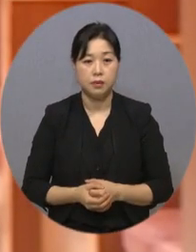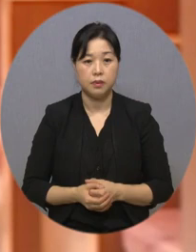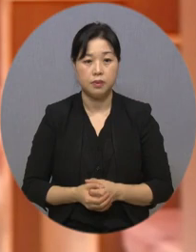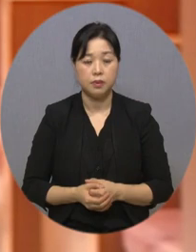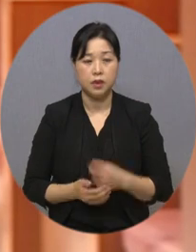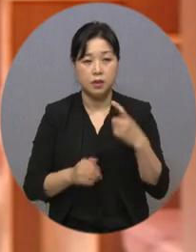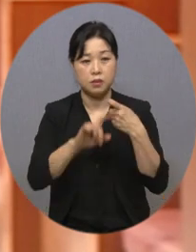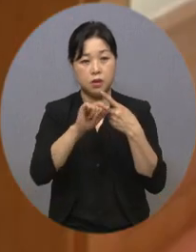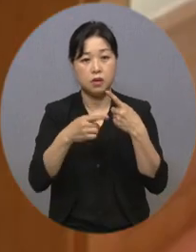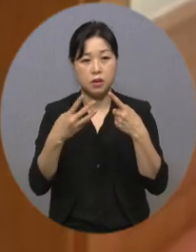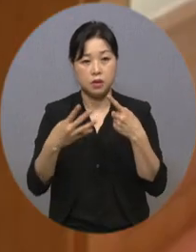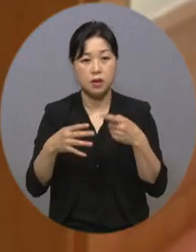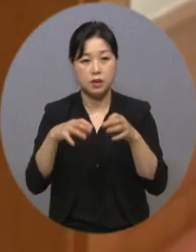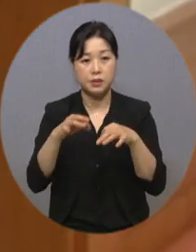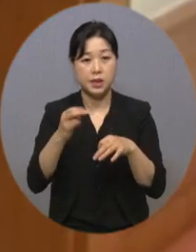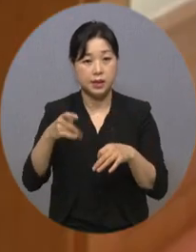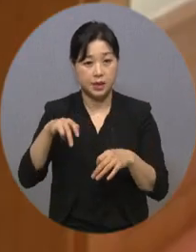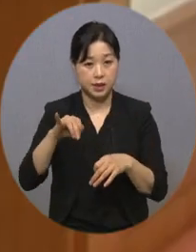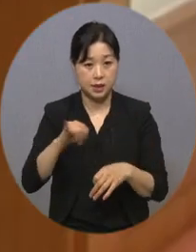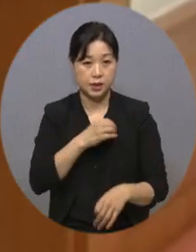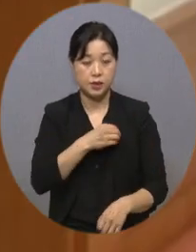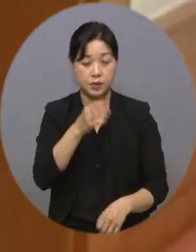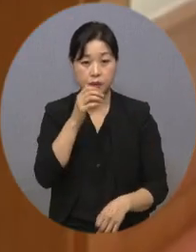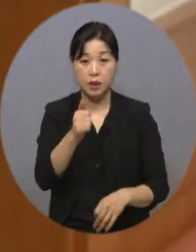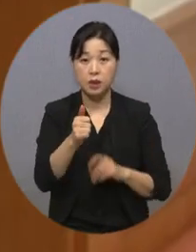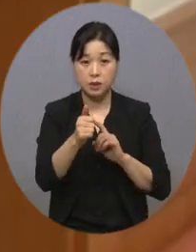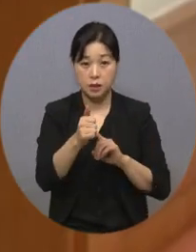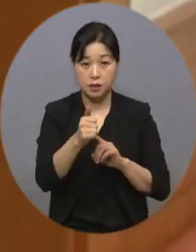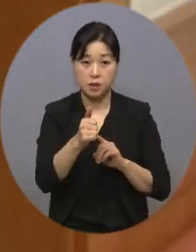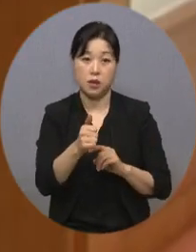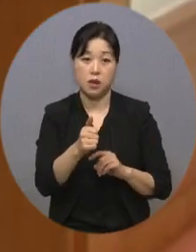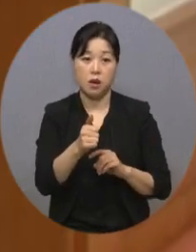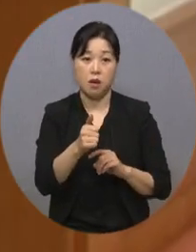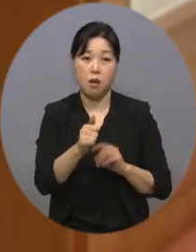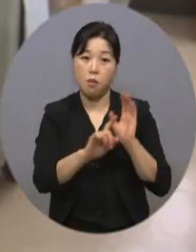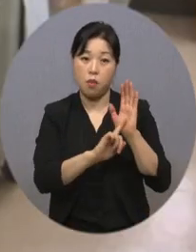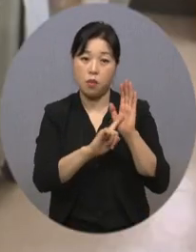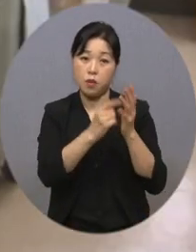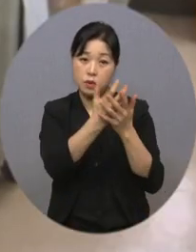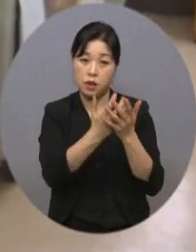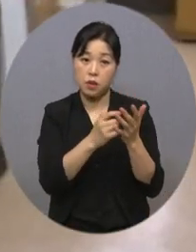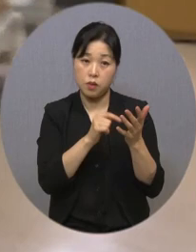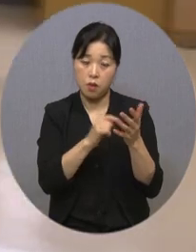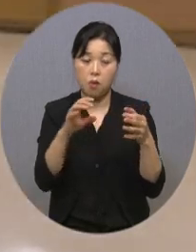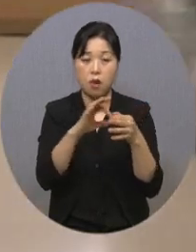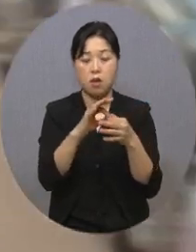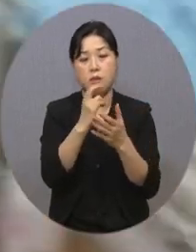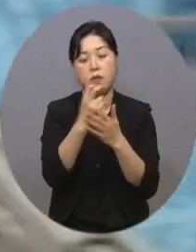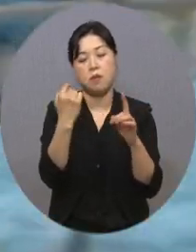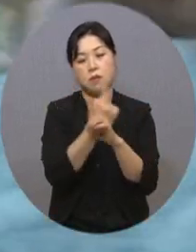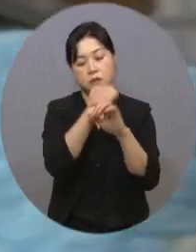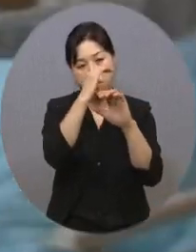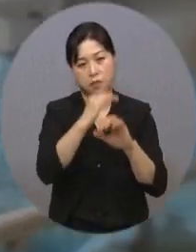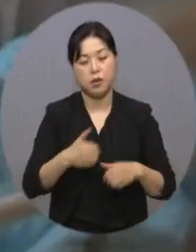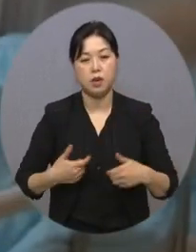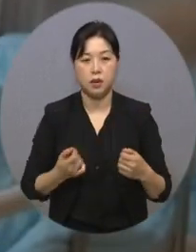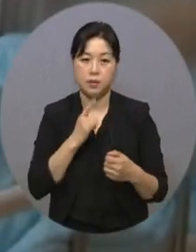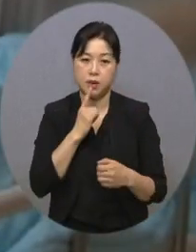김예지 이유는 이같은 내외 담은 보도자료를 통해 관련법 개정 등 개선책 마련을 강조했습니다